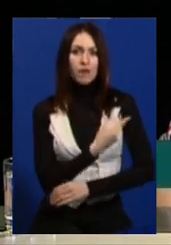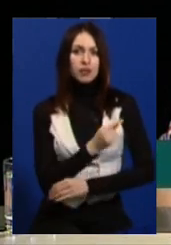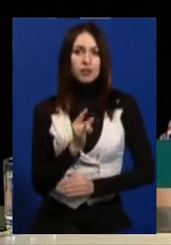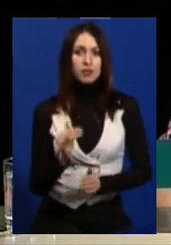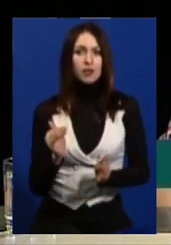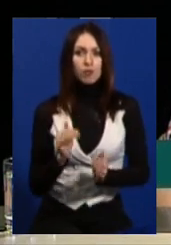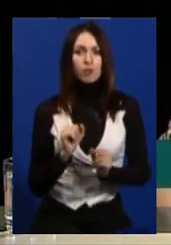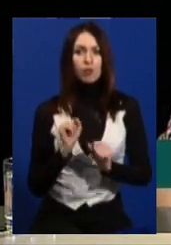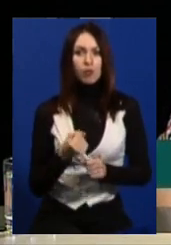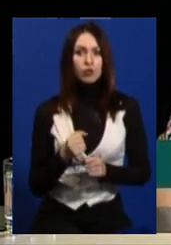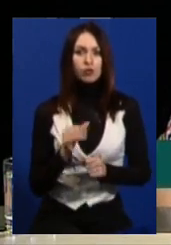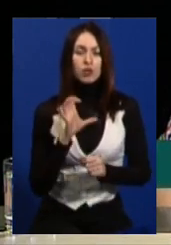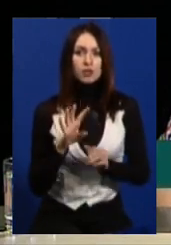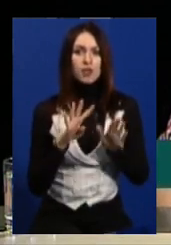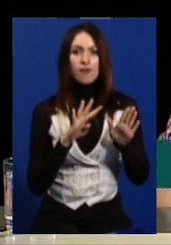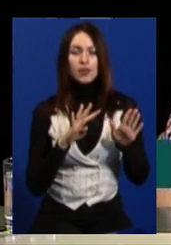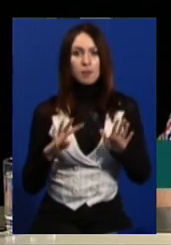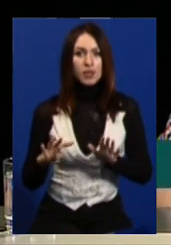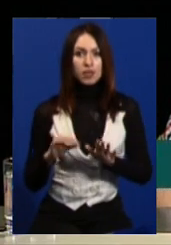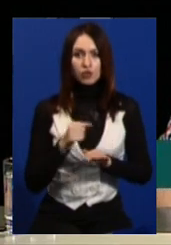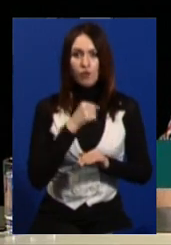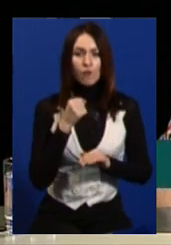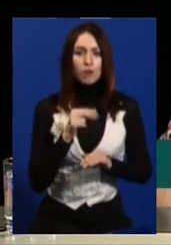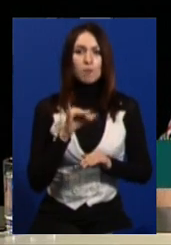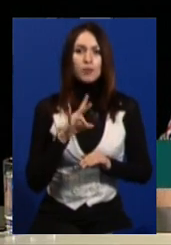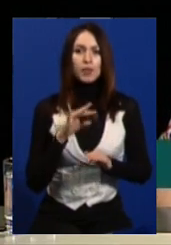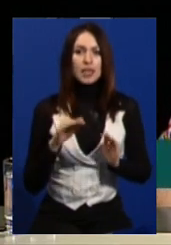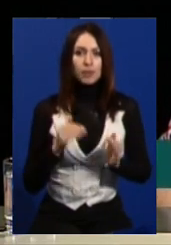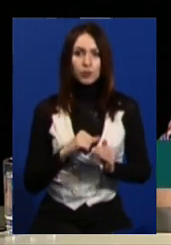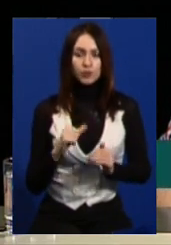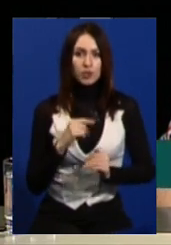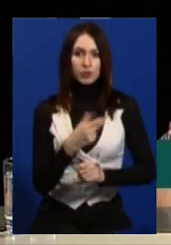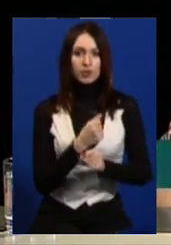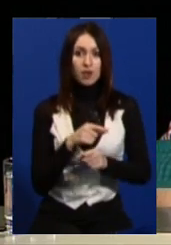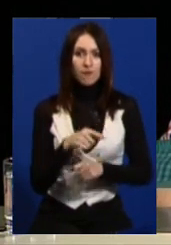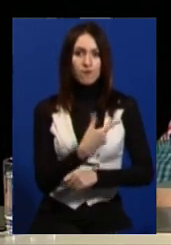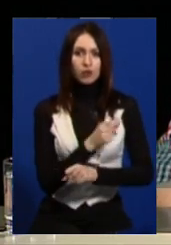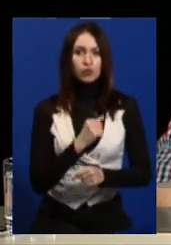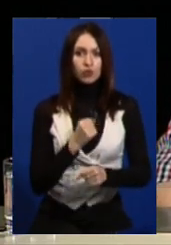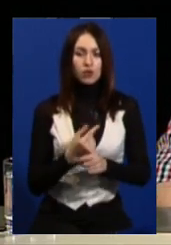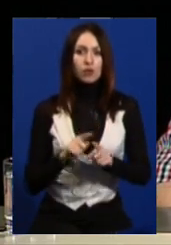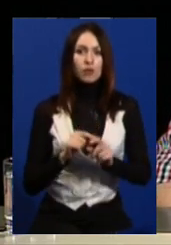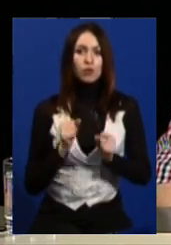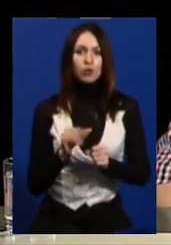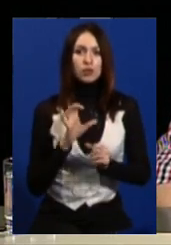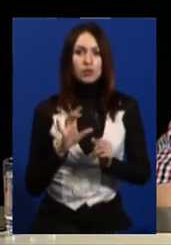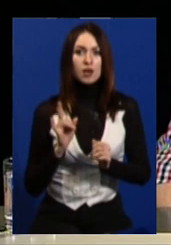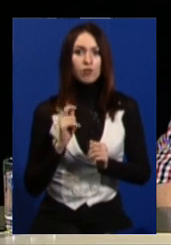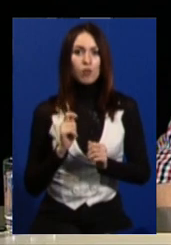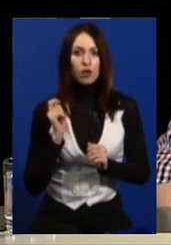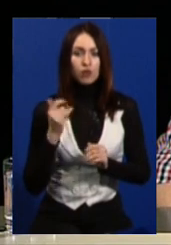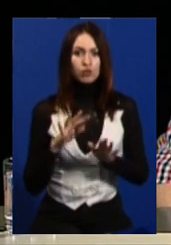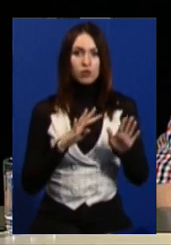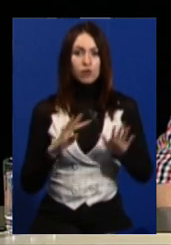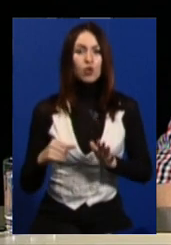можна мінімум з 9-місячного віку. Тобто ті вакцини, які на зараз у нас є, дозволяють вакцинувати дітей з 9 місяців.